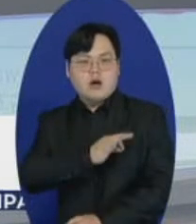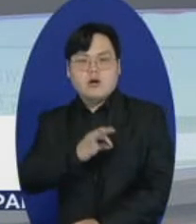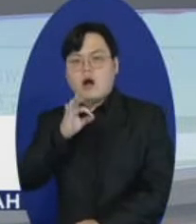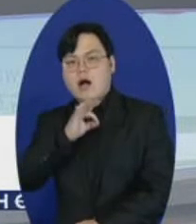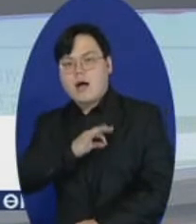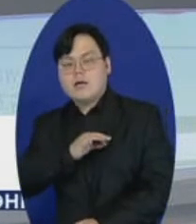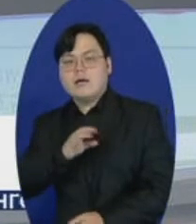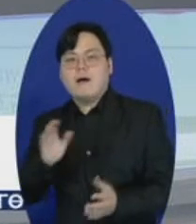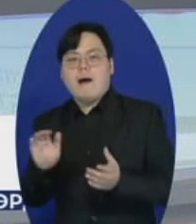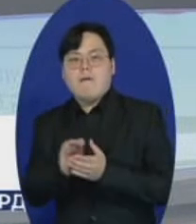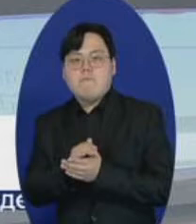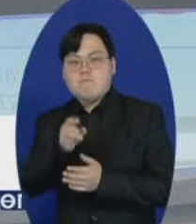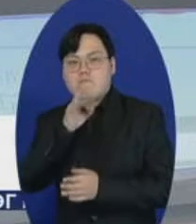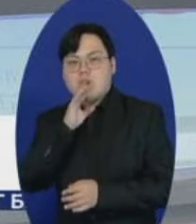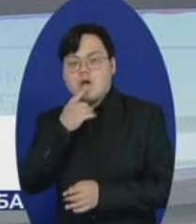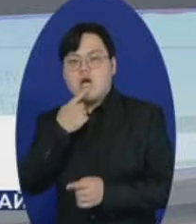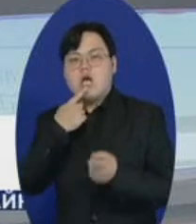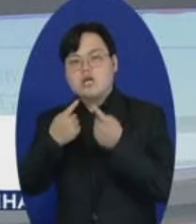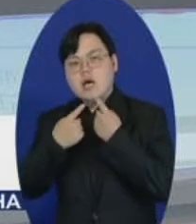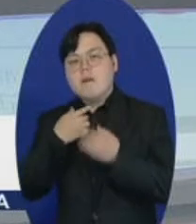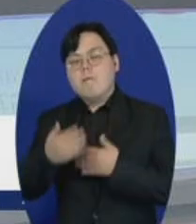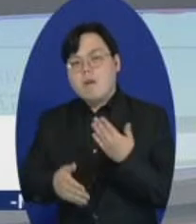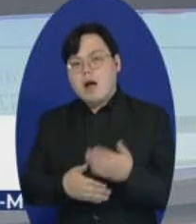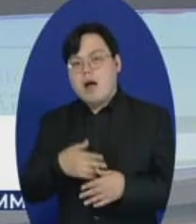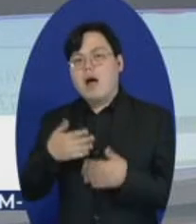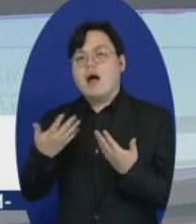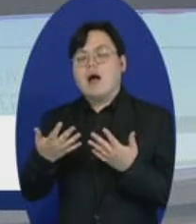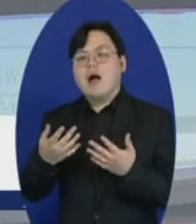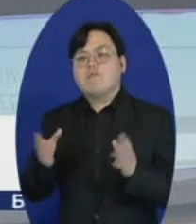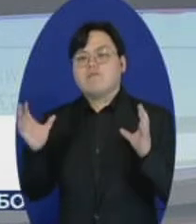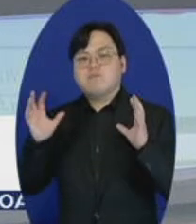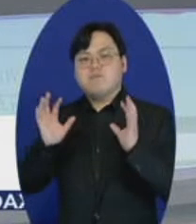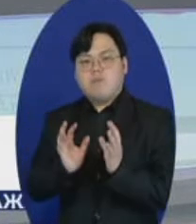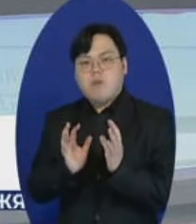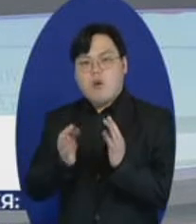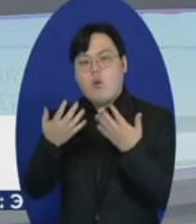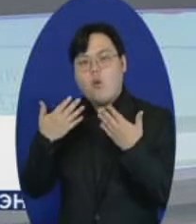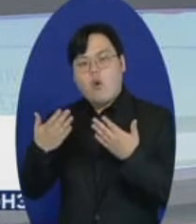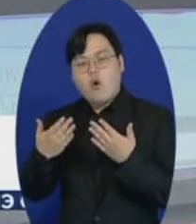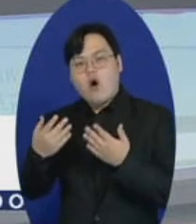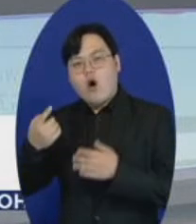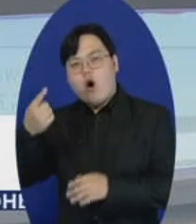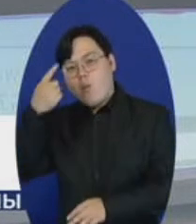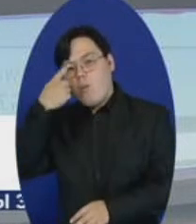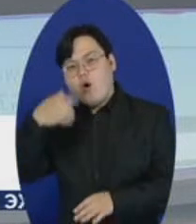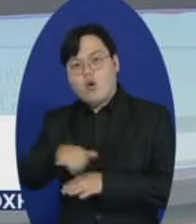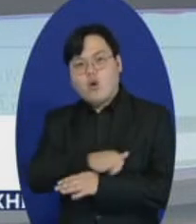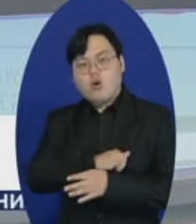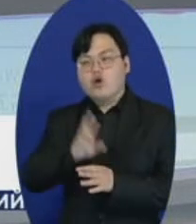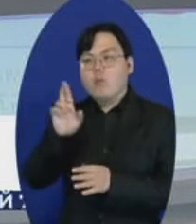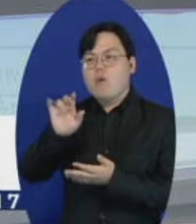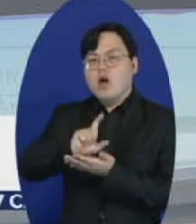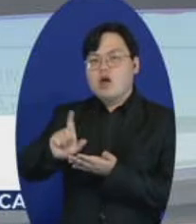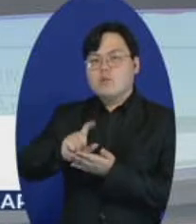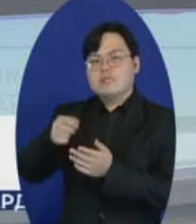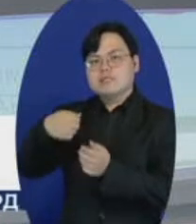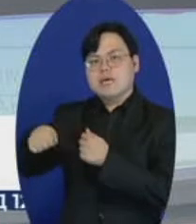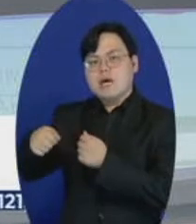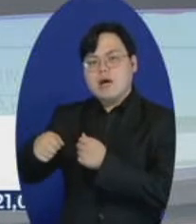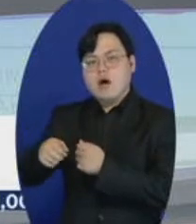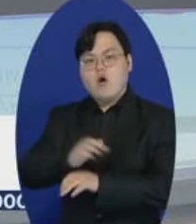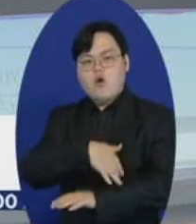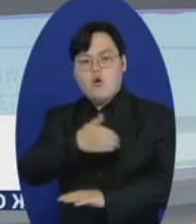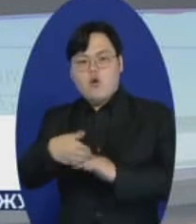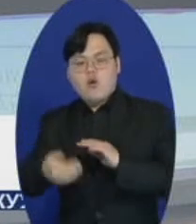болгох талаар өнөөдөр хоёр улсын төлөөлөл хэлэлцлээ. Хуралдааны үеэр Монголоос Япон руу экспортлох бараа бүтээгдэхүүний тоо хэмжээг нэмэгдүүлэх,